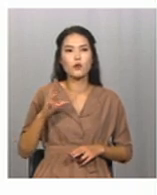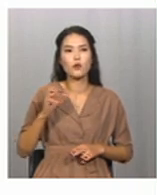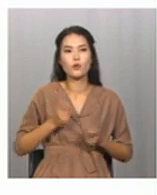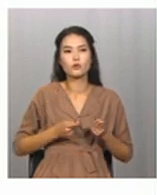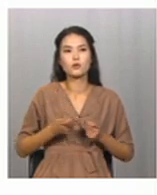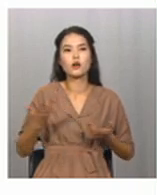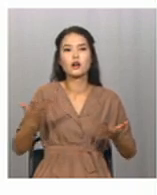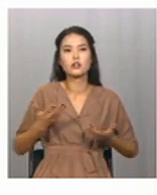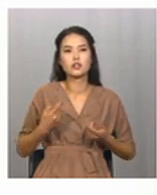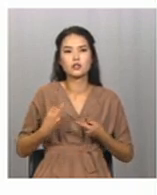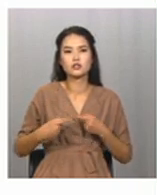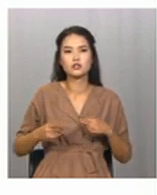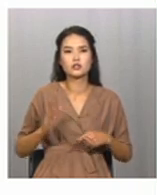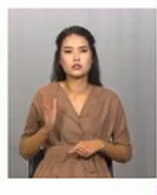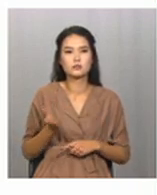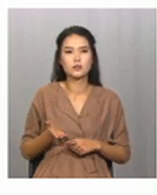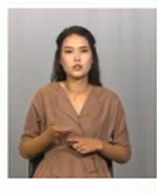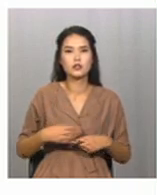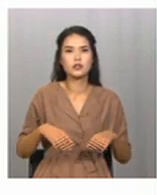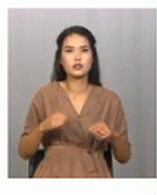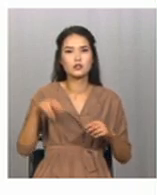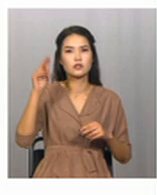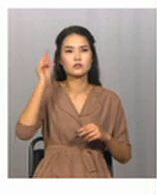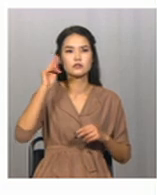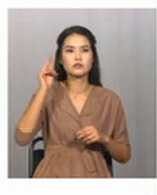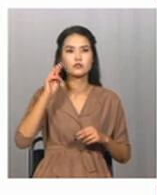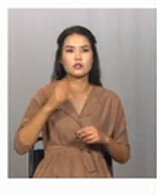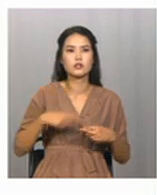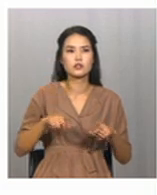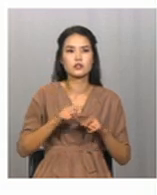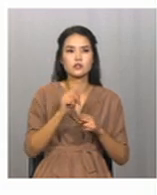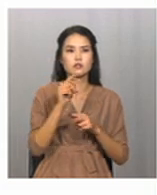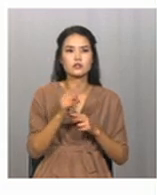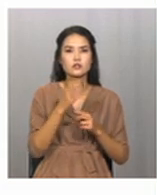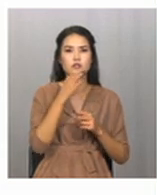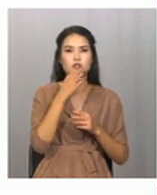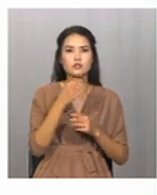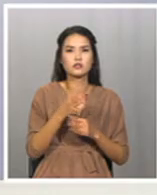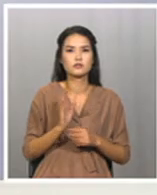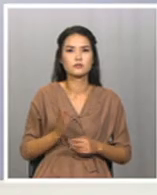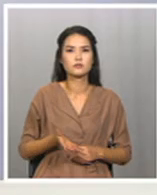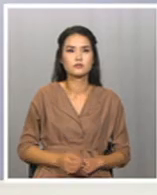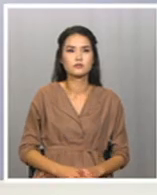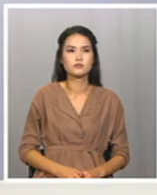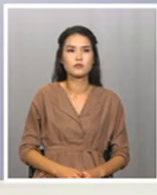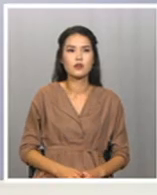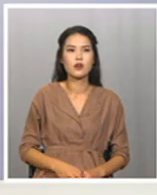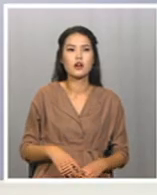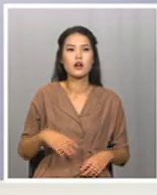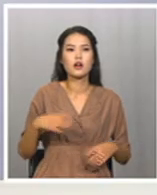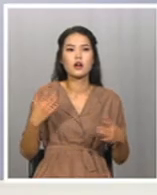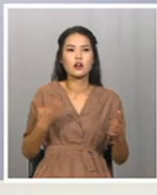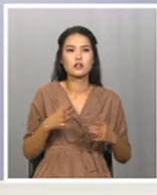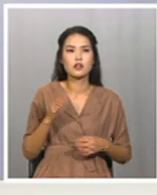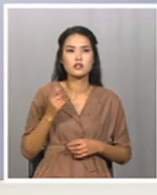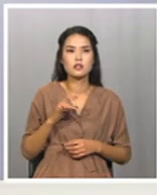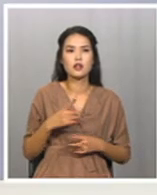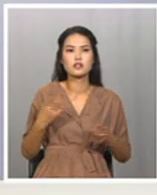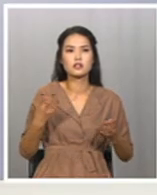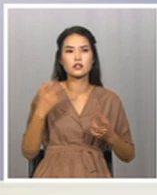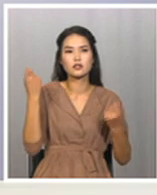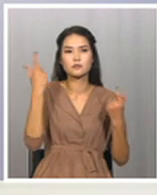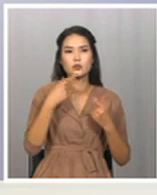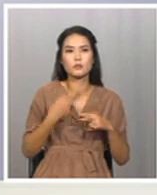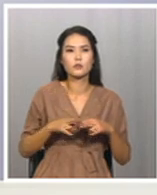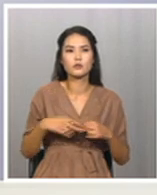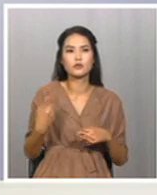қандай ерекшеліктері бар? Бүгінгі сабақта біз осы сұрақтарға бірге жауап іздейміз. Қандай сайт керек екенін біліп,